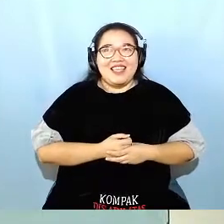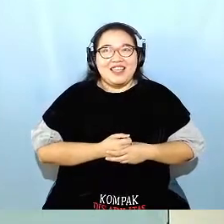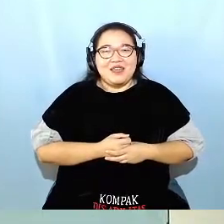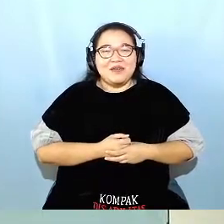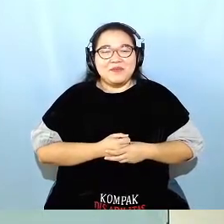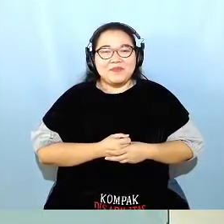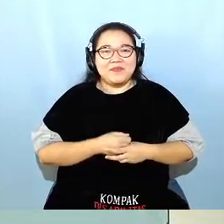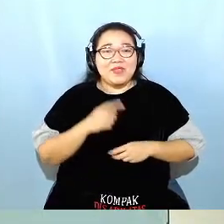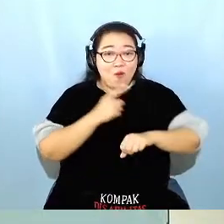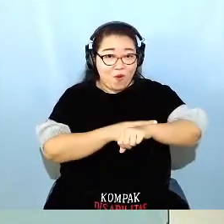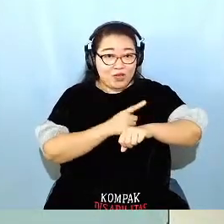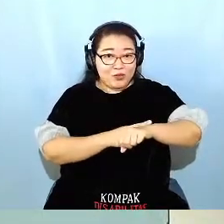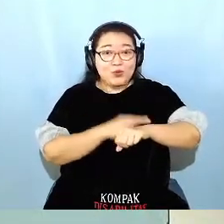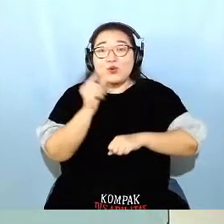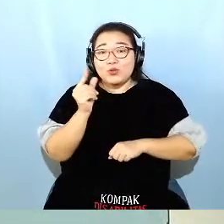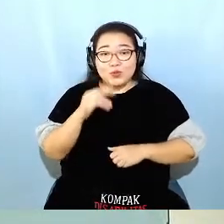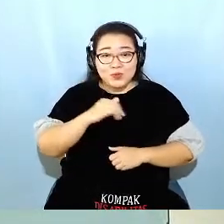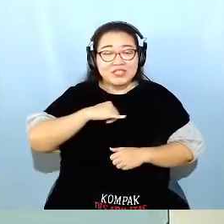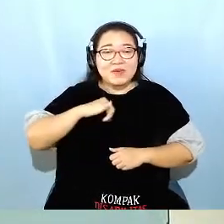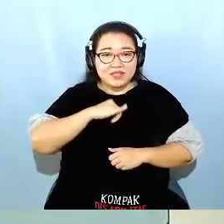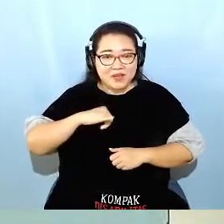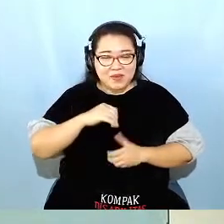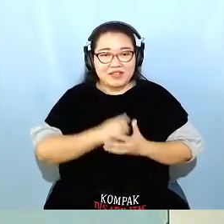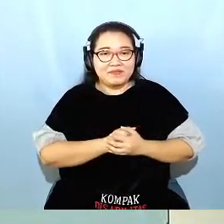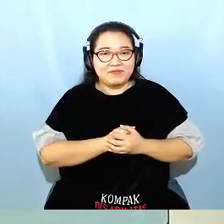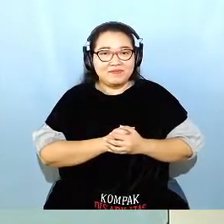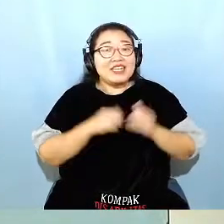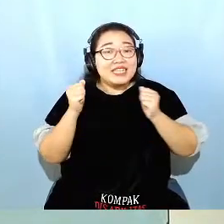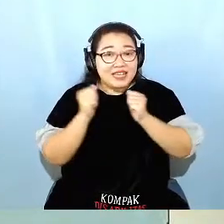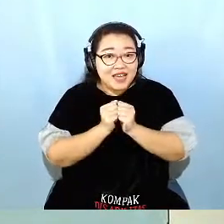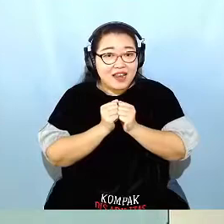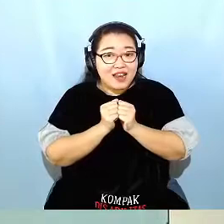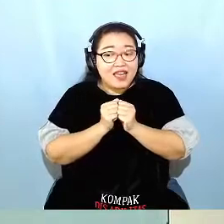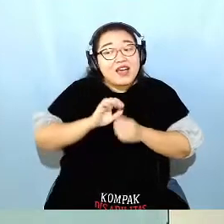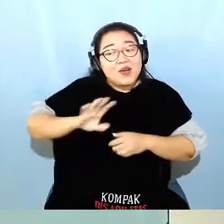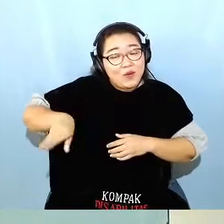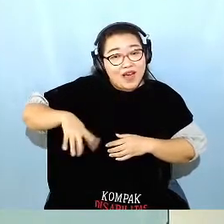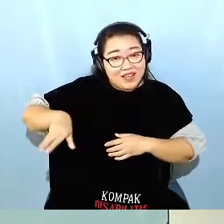Bersama-sama, suami istri, keluarga, lingkungan,